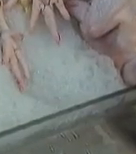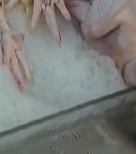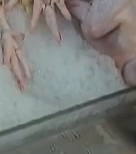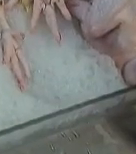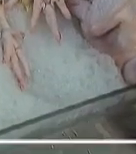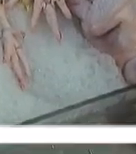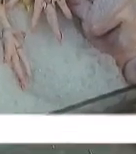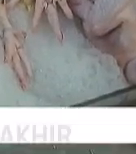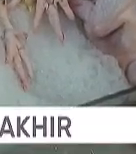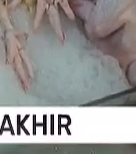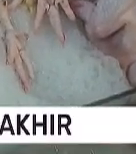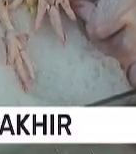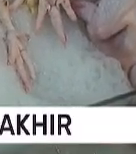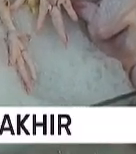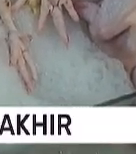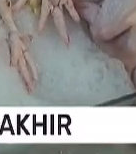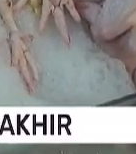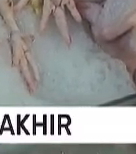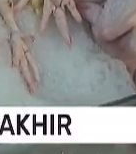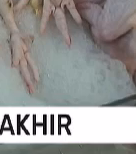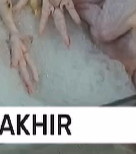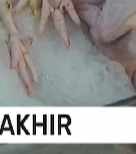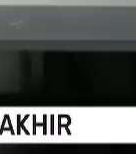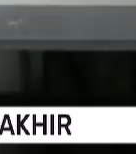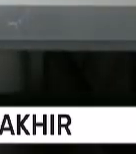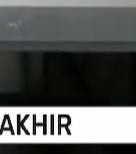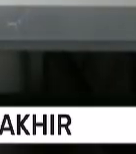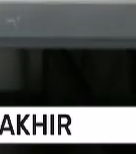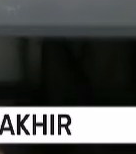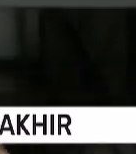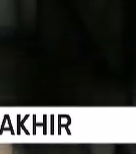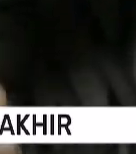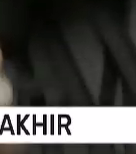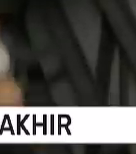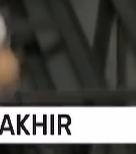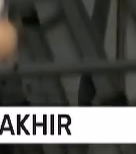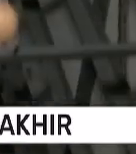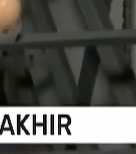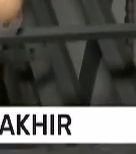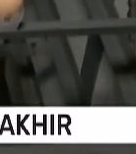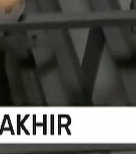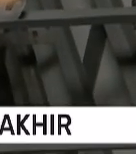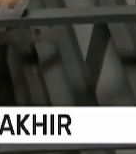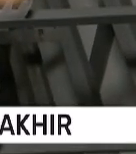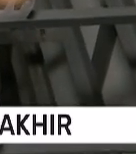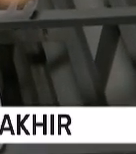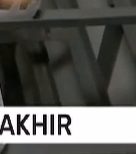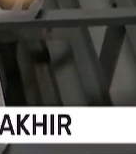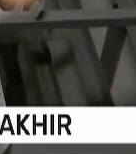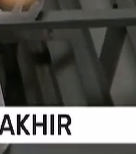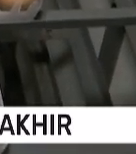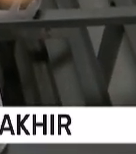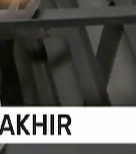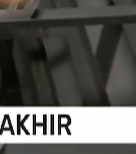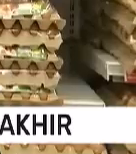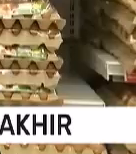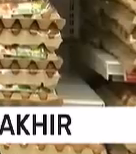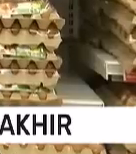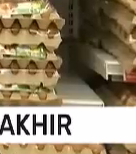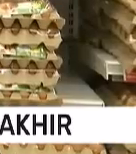Bekalan ayam dan telur dijangka kembali stabil. Pembekal diarah kemas kini status bekalan secara mingguan.